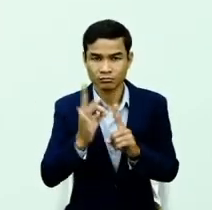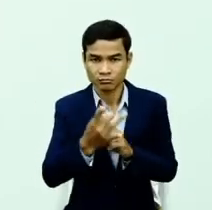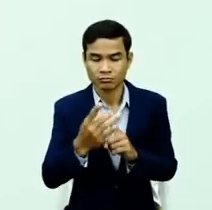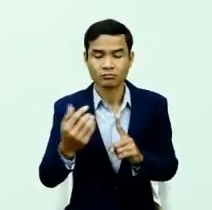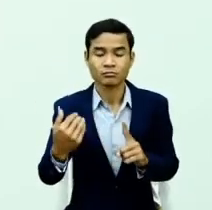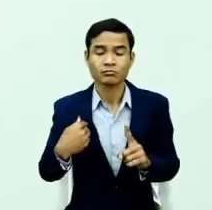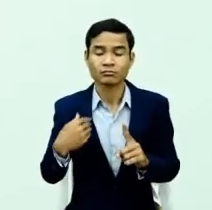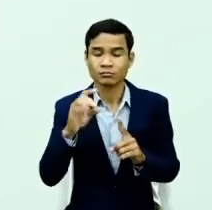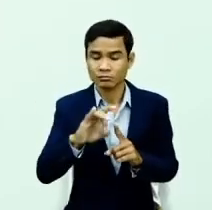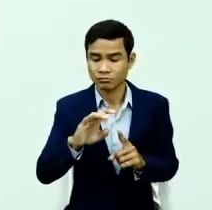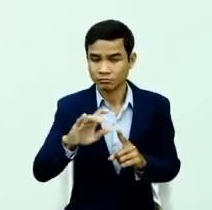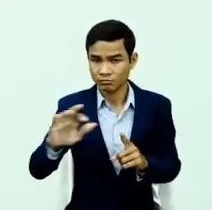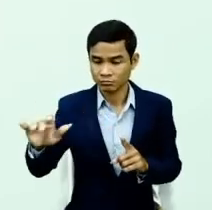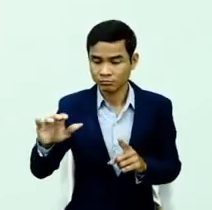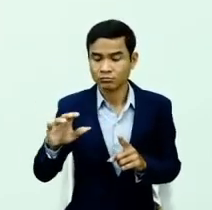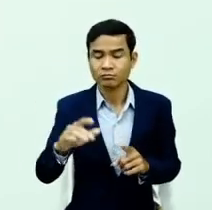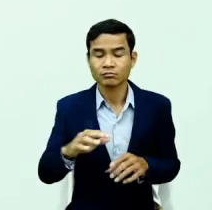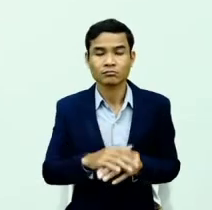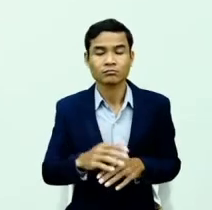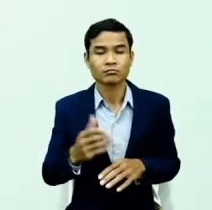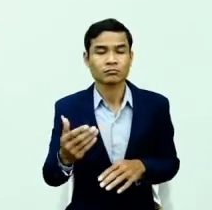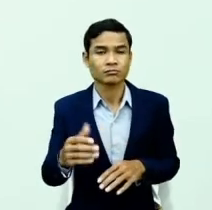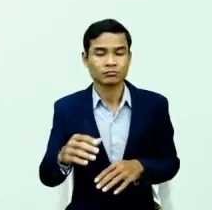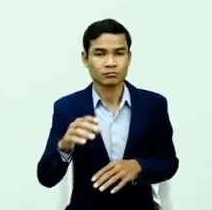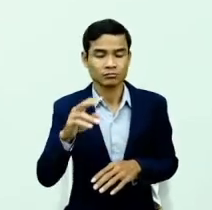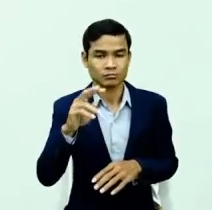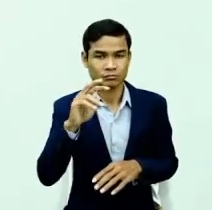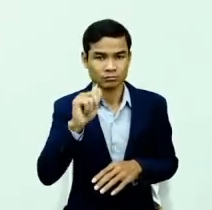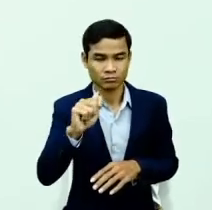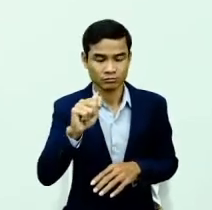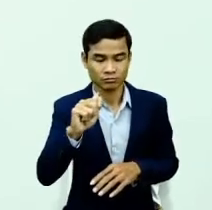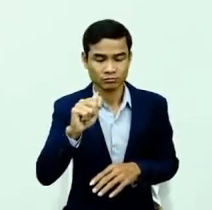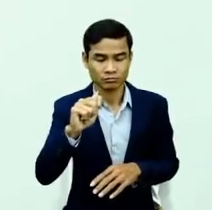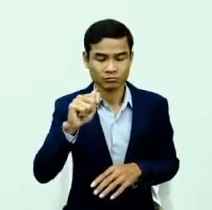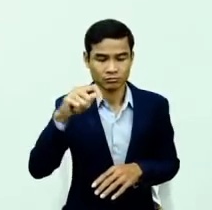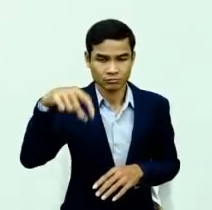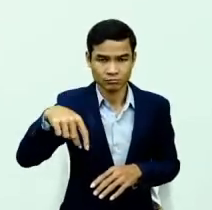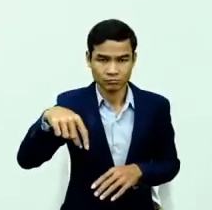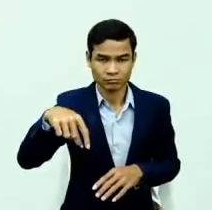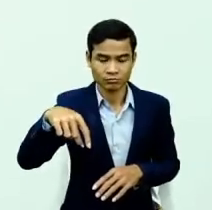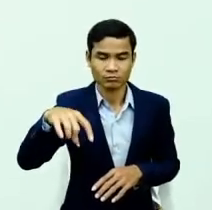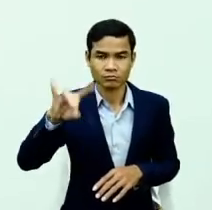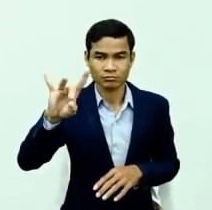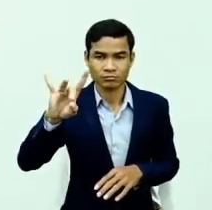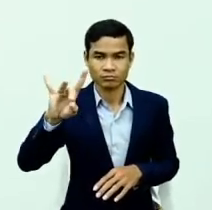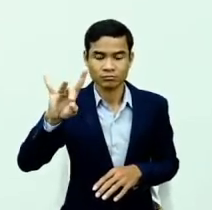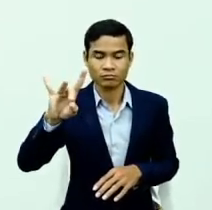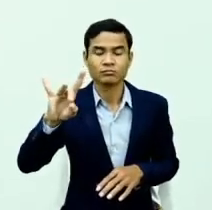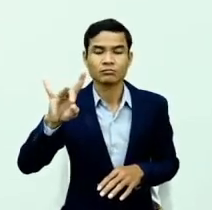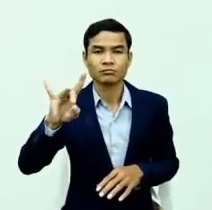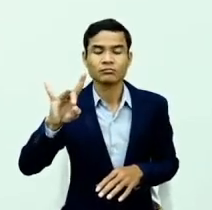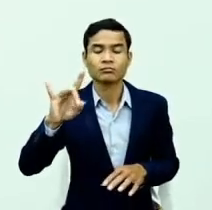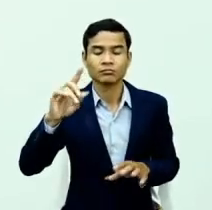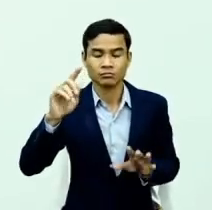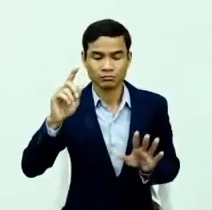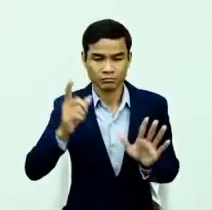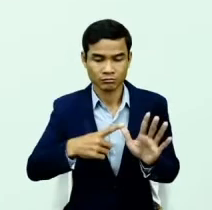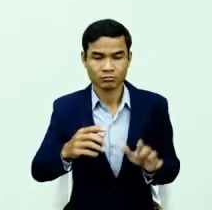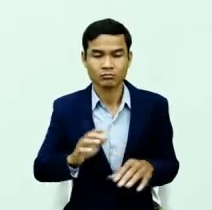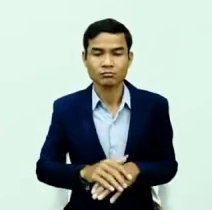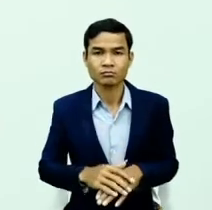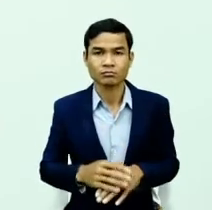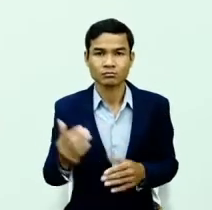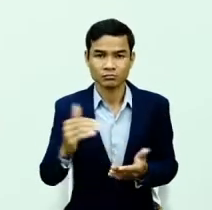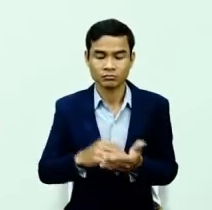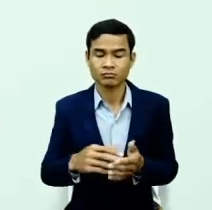sò rứ có bớ sạ à mà đồng